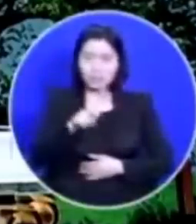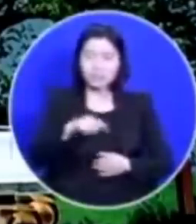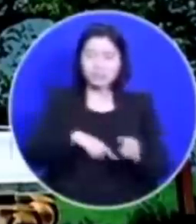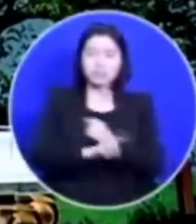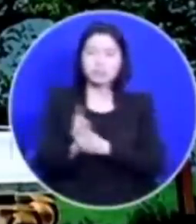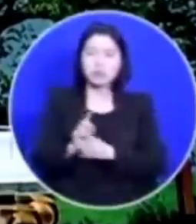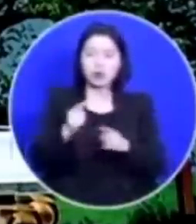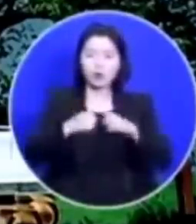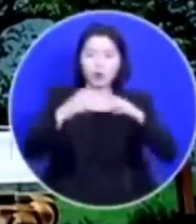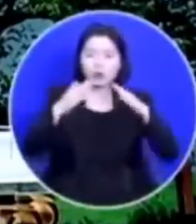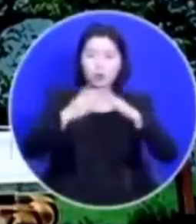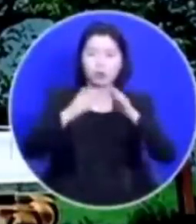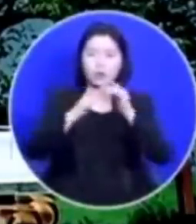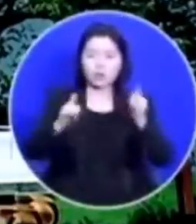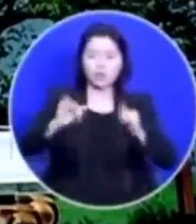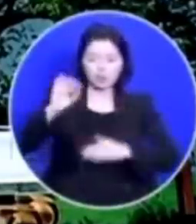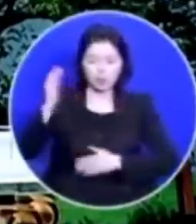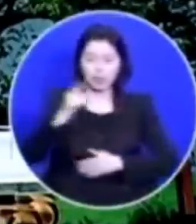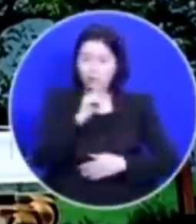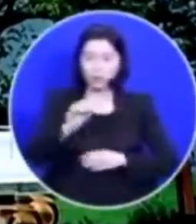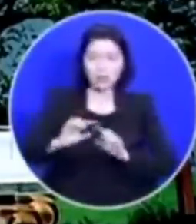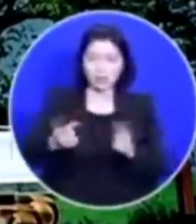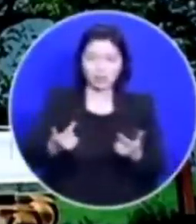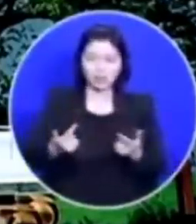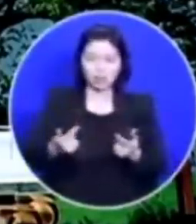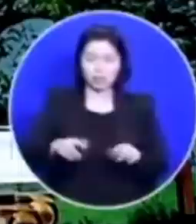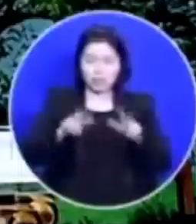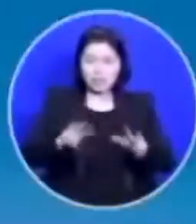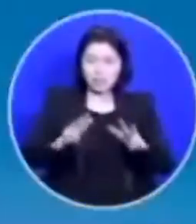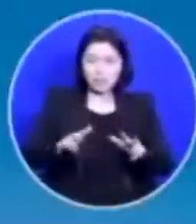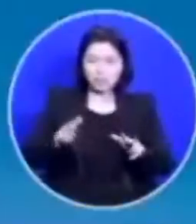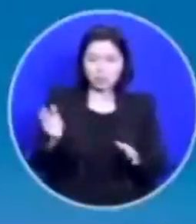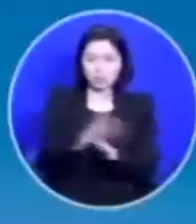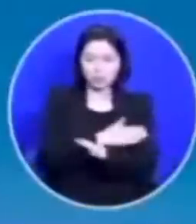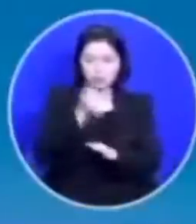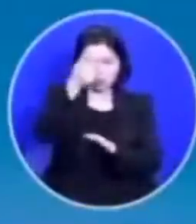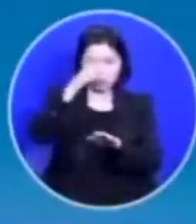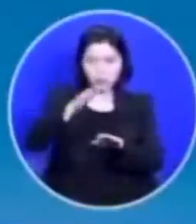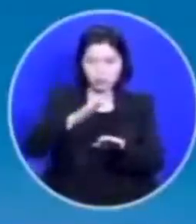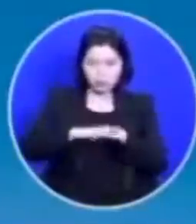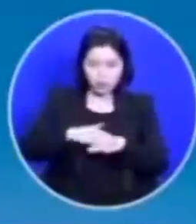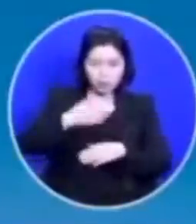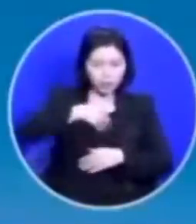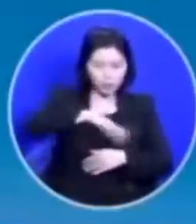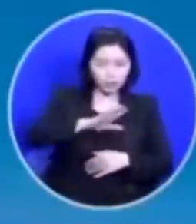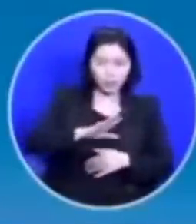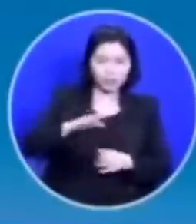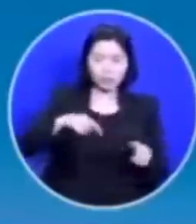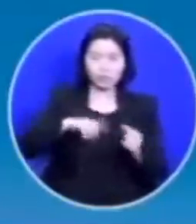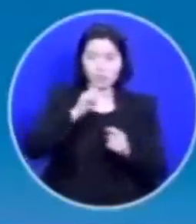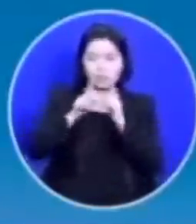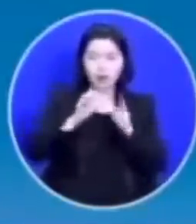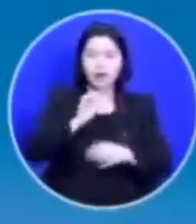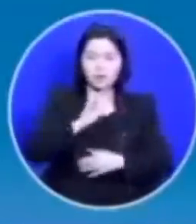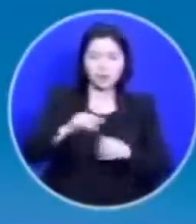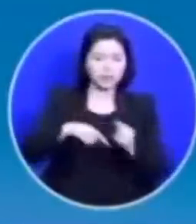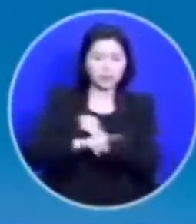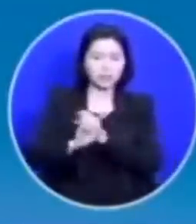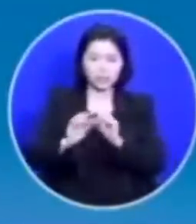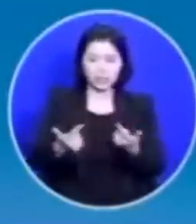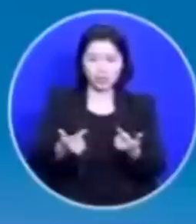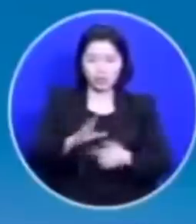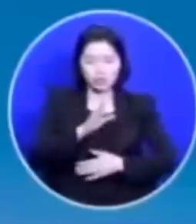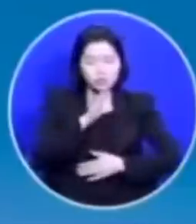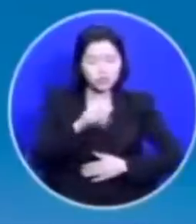아닙니다 이제부터 주일마다 교회가서 예배 드리게 될 거라는 뜻은 말하는 것만 도안입니다 정말 구원을